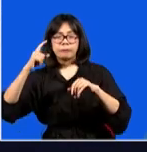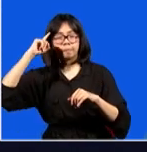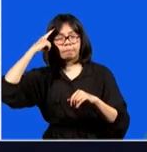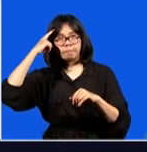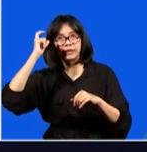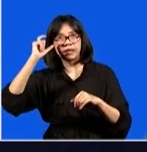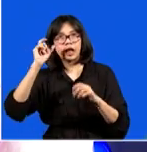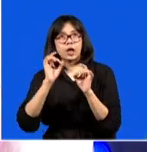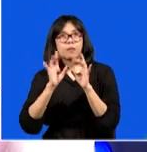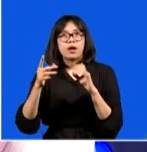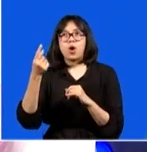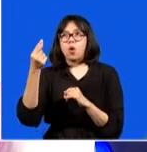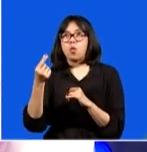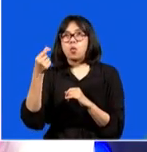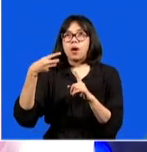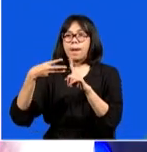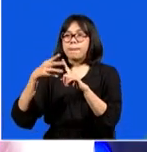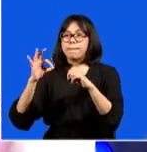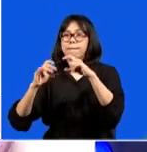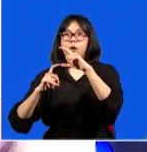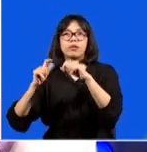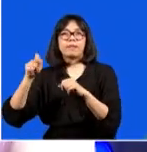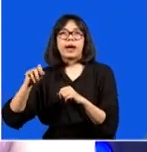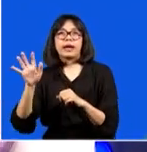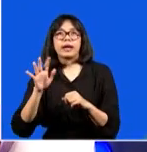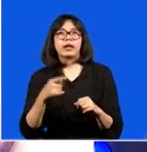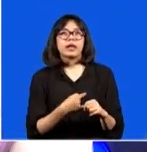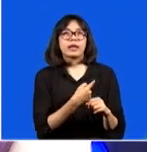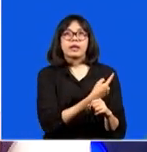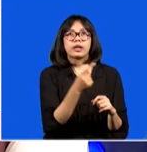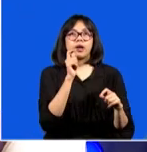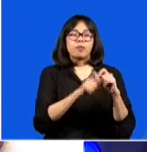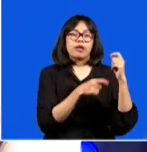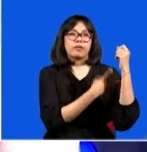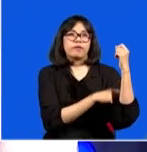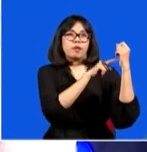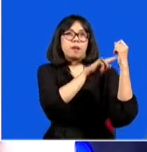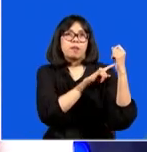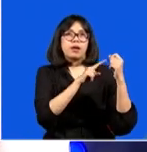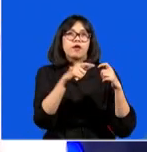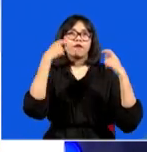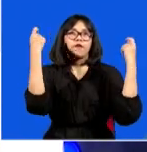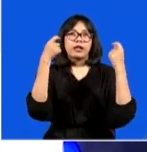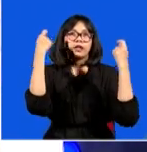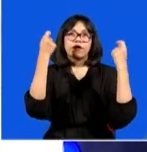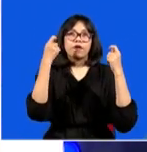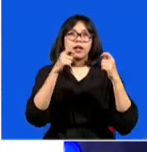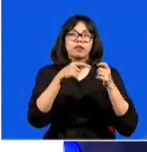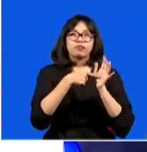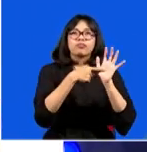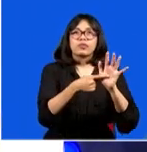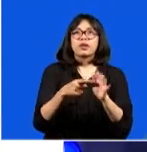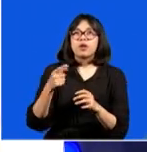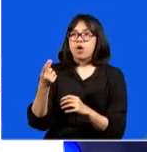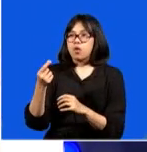dana BOS jangan kita gunakan tetapi kita gunakan potensi yang ada festival yang kami buat tanpa menggunakan dana BOS pun bisa itu